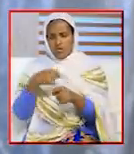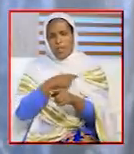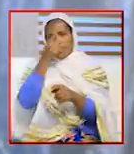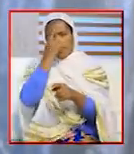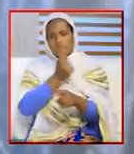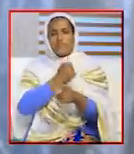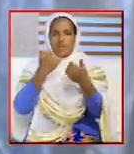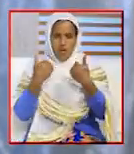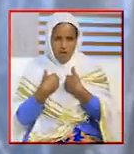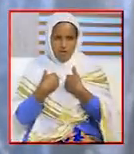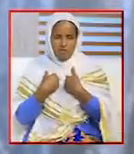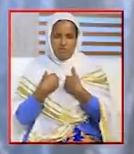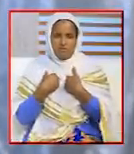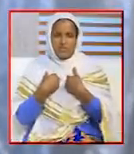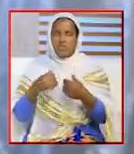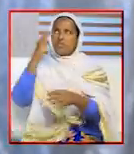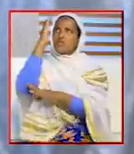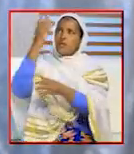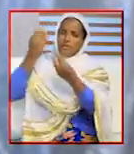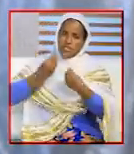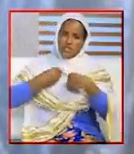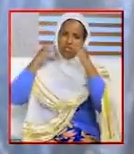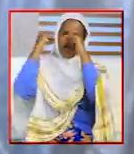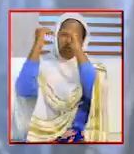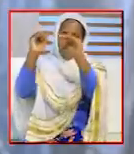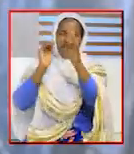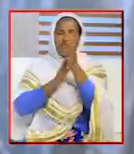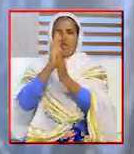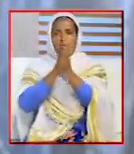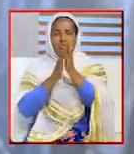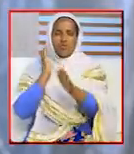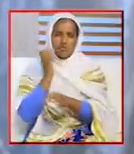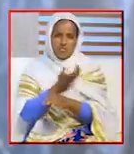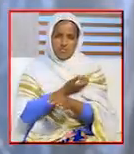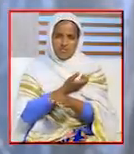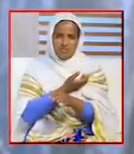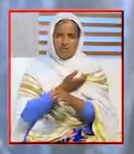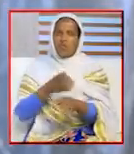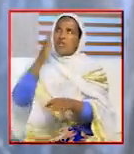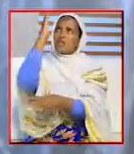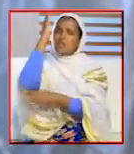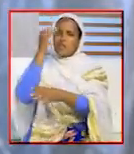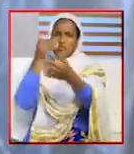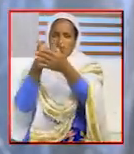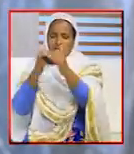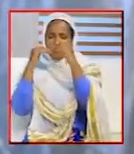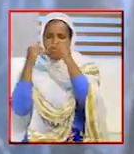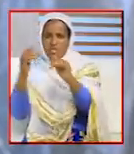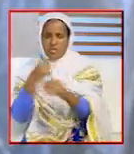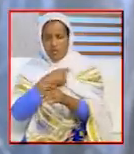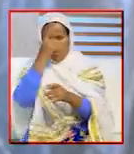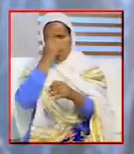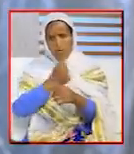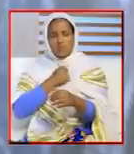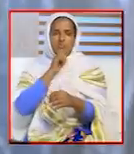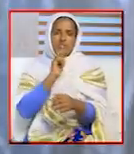እኛም አማኞች አለን። እግዚአብሔር የሰጠንን ያህል ፍላጎታችን ለእግዚአብሔር በቀረብ ነው መጠን እኛም